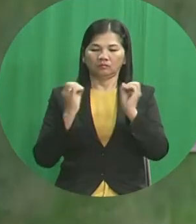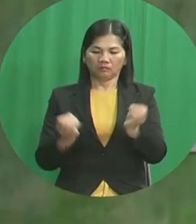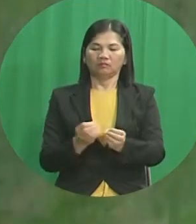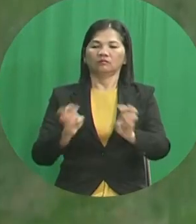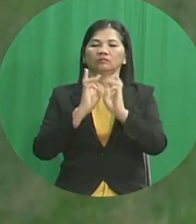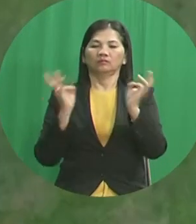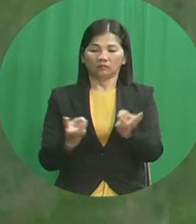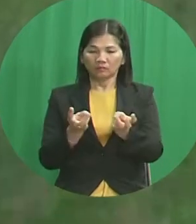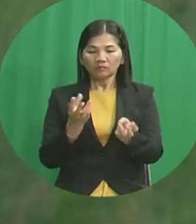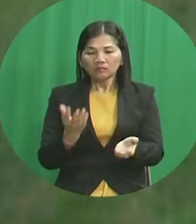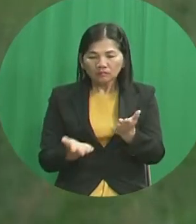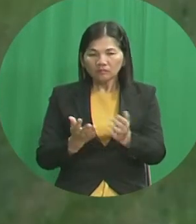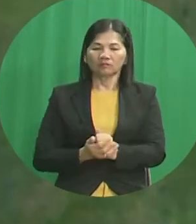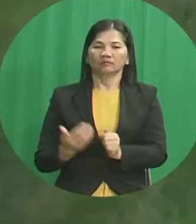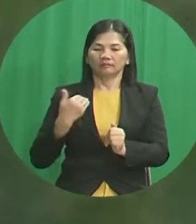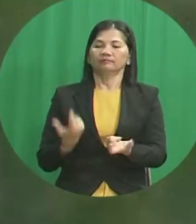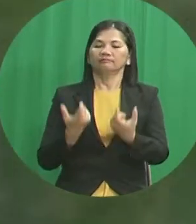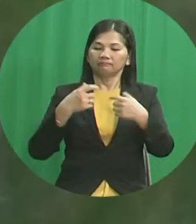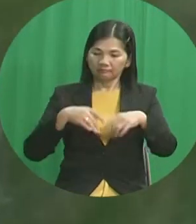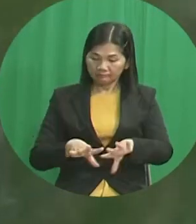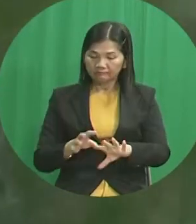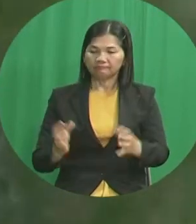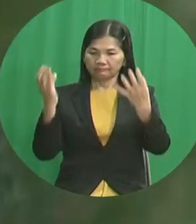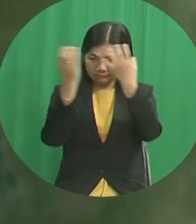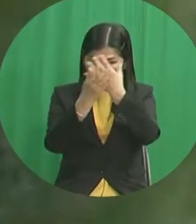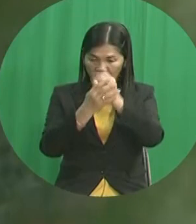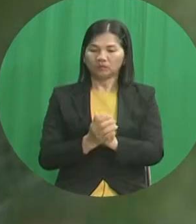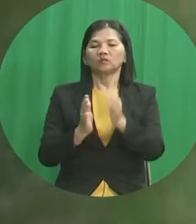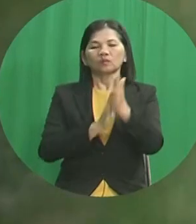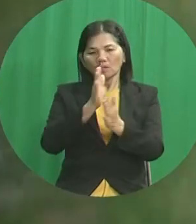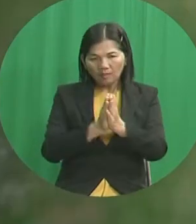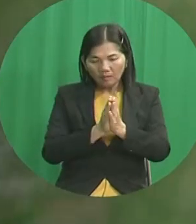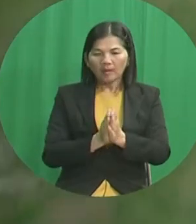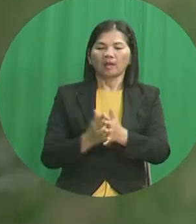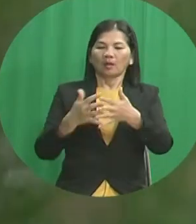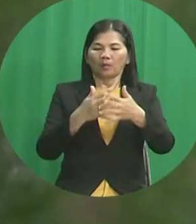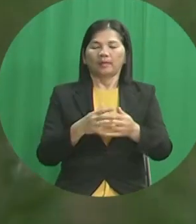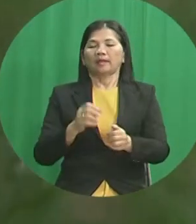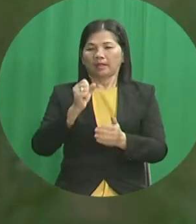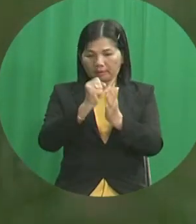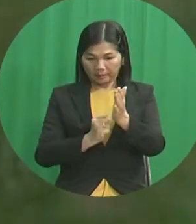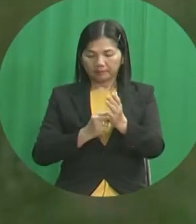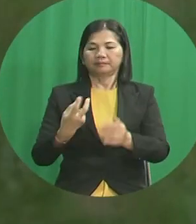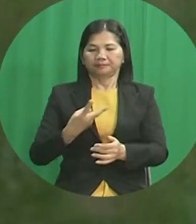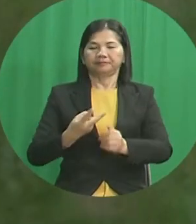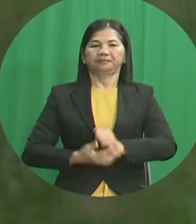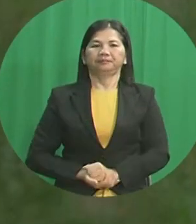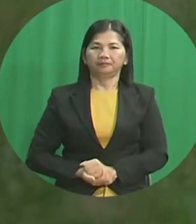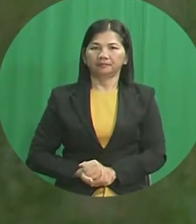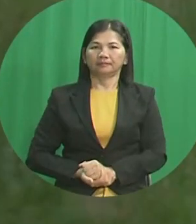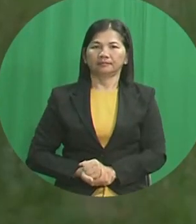រជាជាតិដែរឬទេក្នុងការដោះស្រាយការខ្វែងគំនិតគ្នារវាងប្រទេសអាមេរិកខាងត្បូងទាំងពីរនេះ